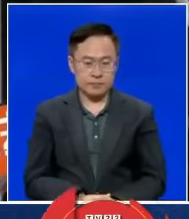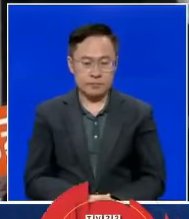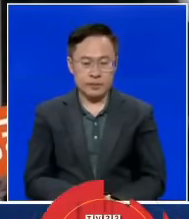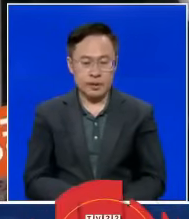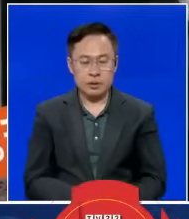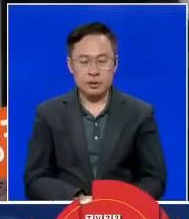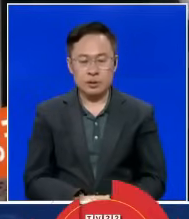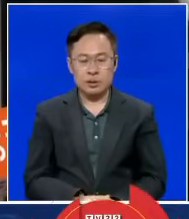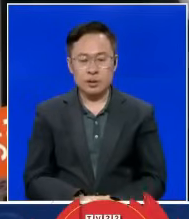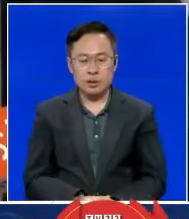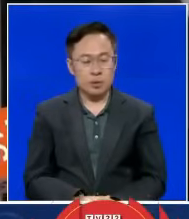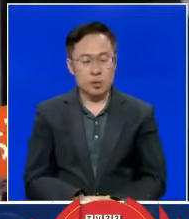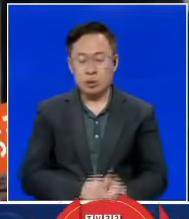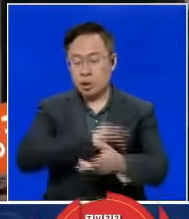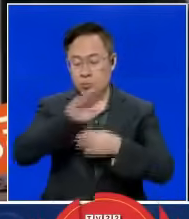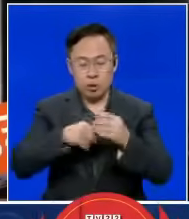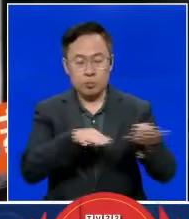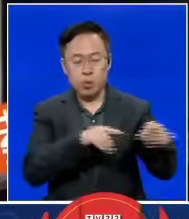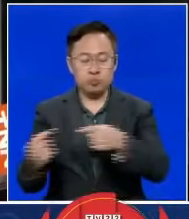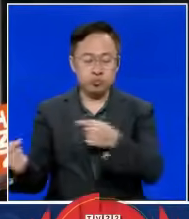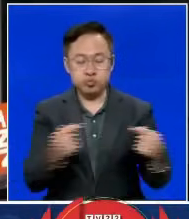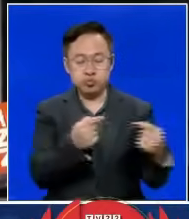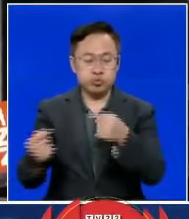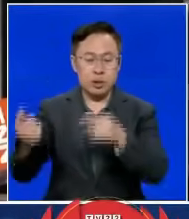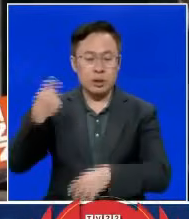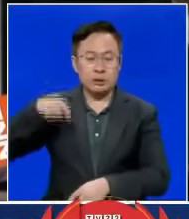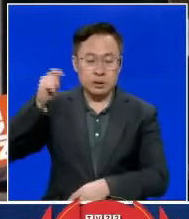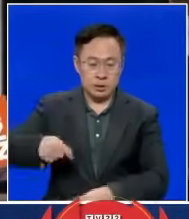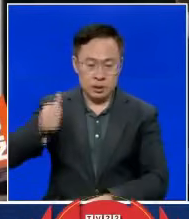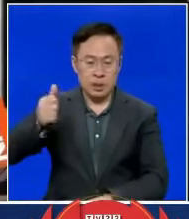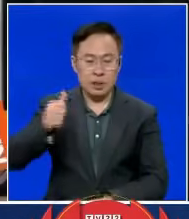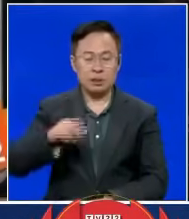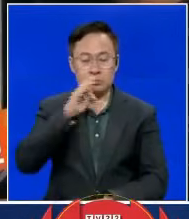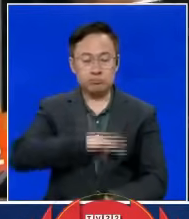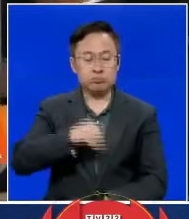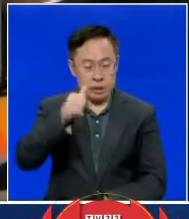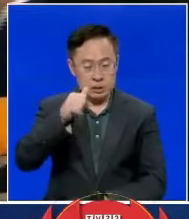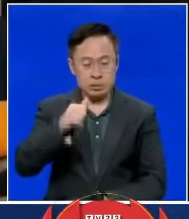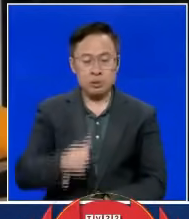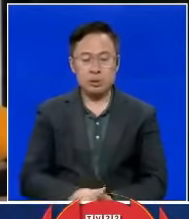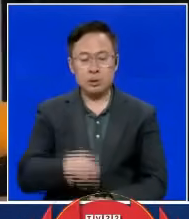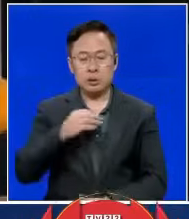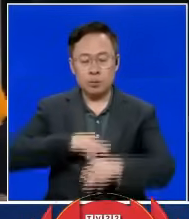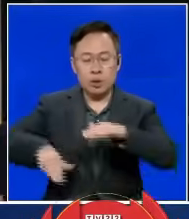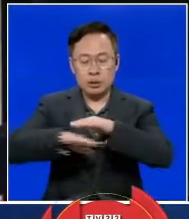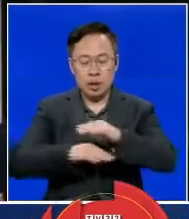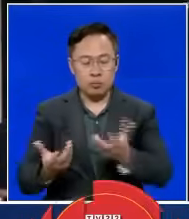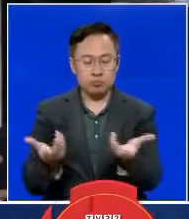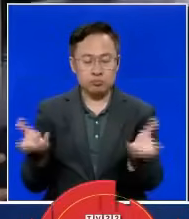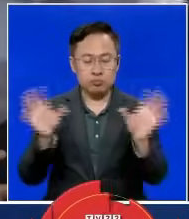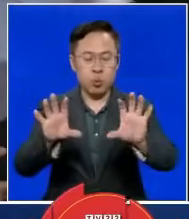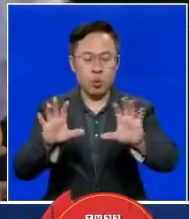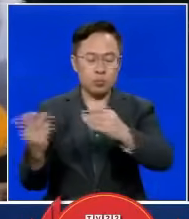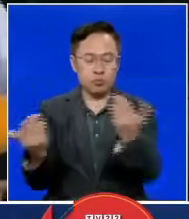ต่ทุกอย่างมันก็ให้เข้าสู่กระบวนการยุติธรรมผมว่าเป็นเรื่องดีนะเป็นเรื่องดีทุกอย่างการใช้สิทธิในกระบวนการยุติธรรมเ